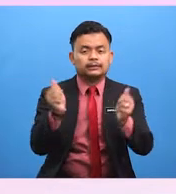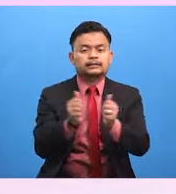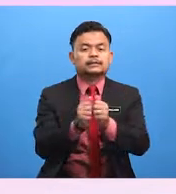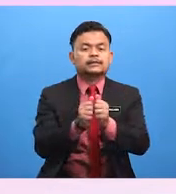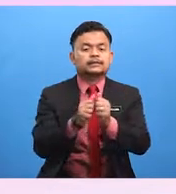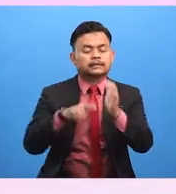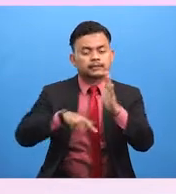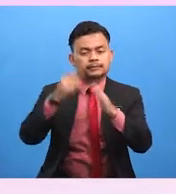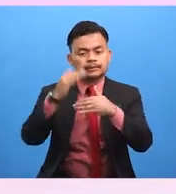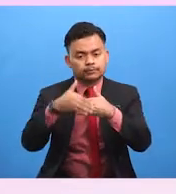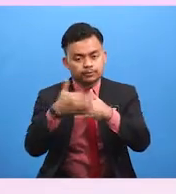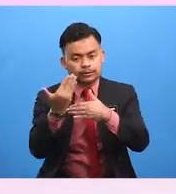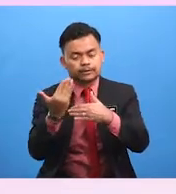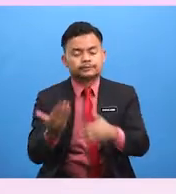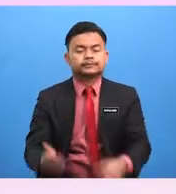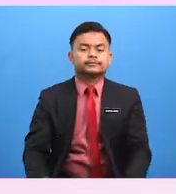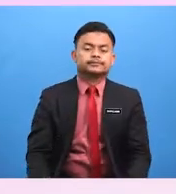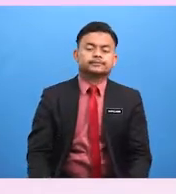mudah.